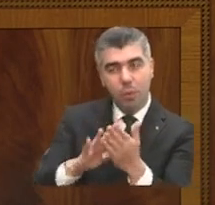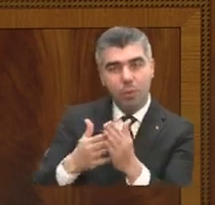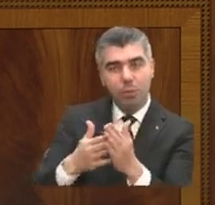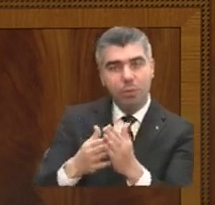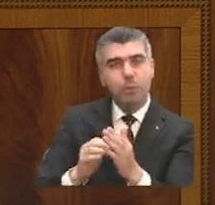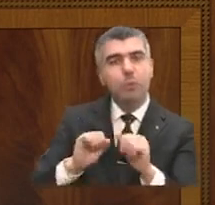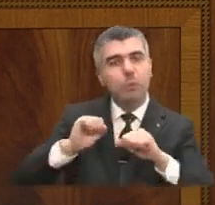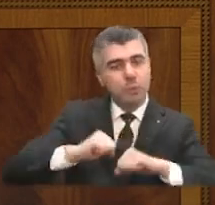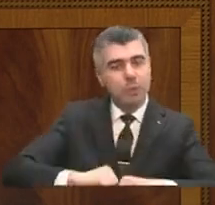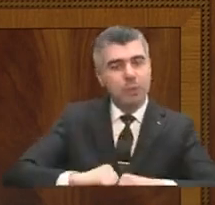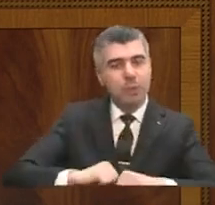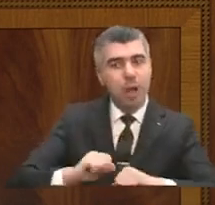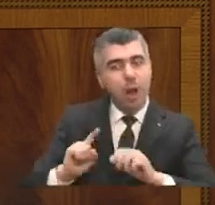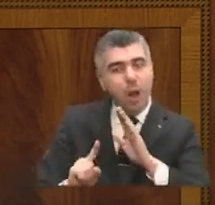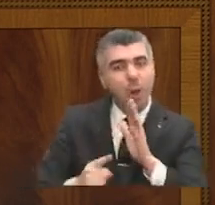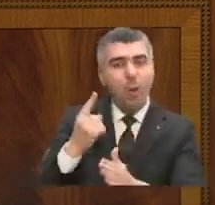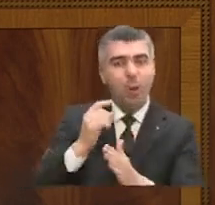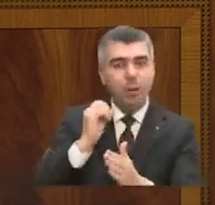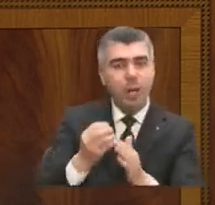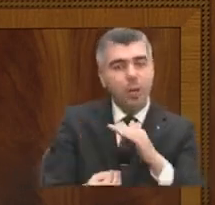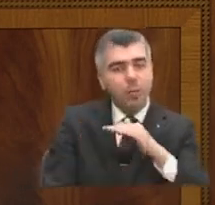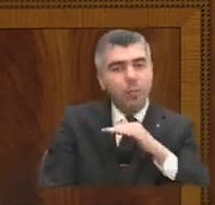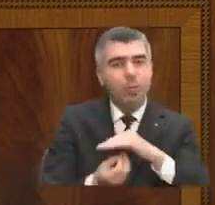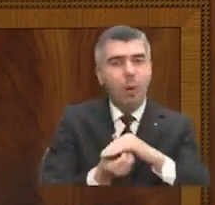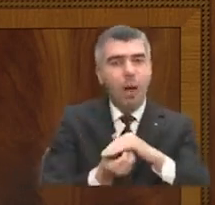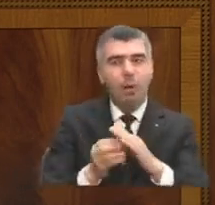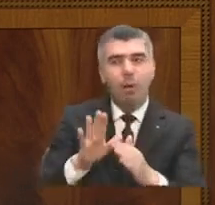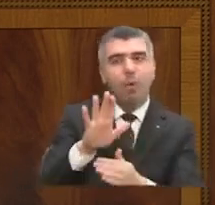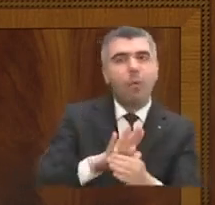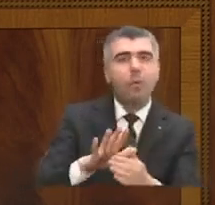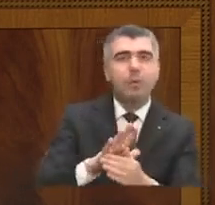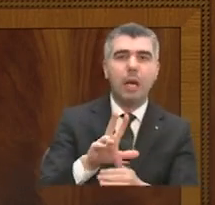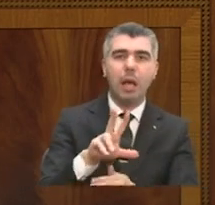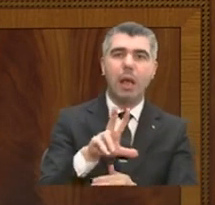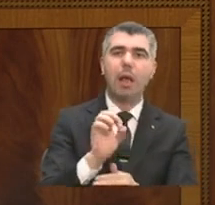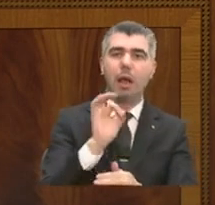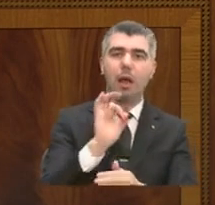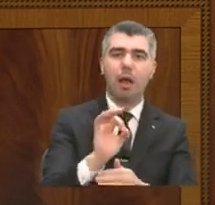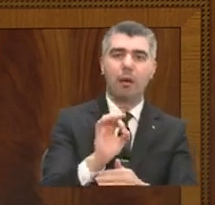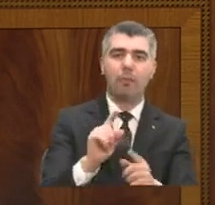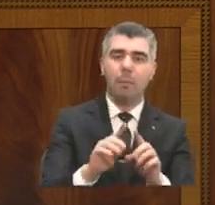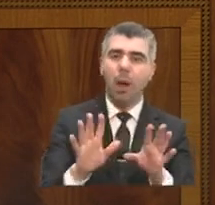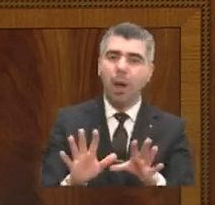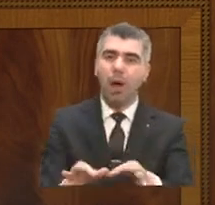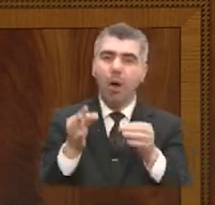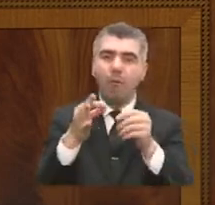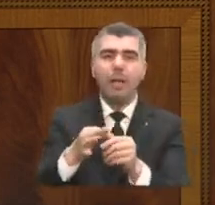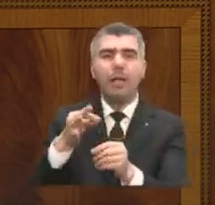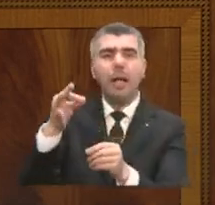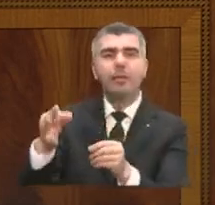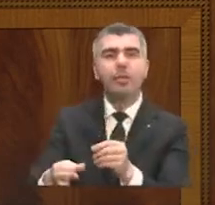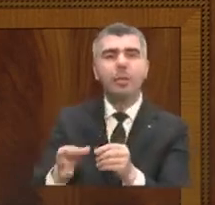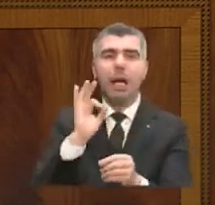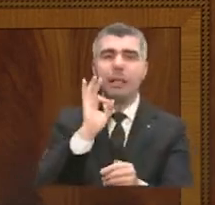من ذواتكم أن مظهر الرشوة الذي ظهر في منظومتكم هو منتوج خاص بكم